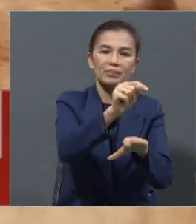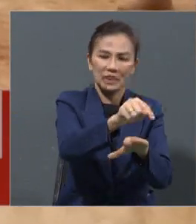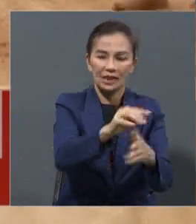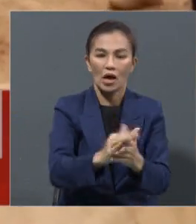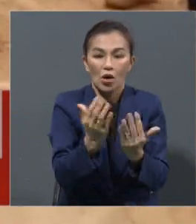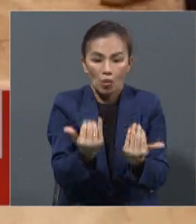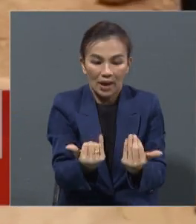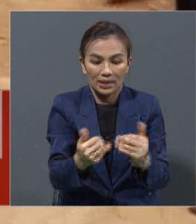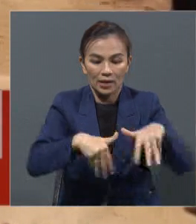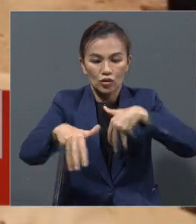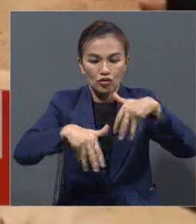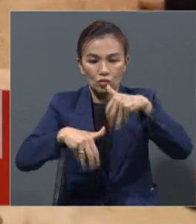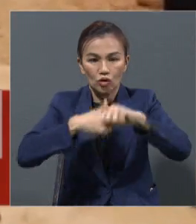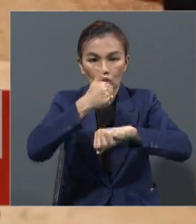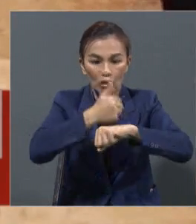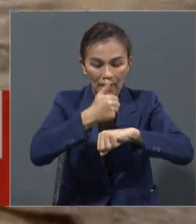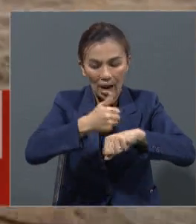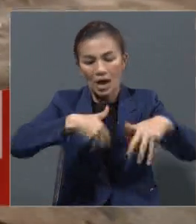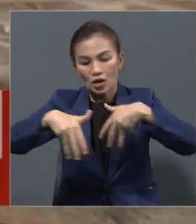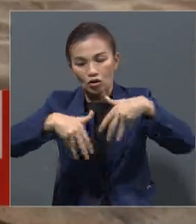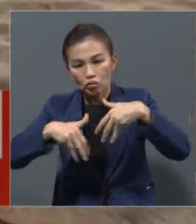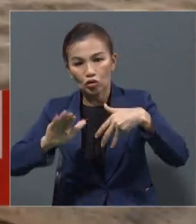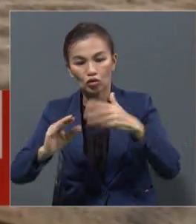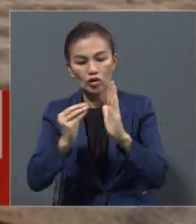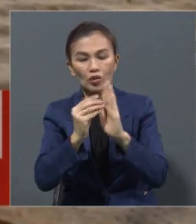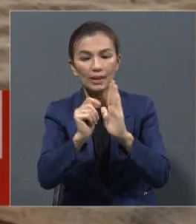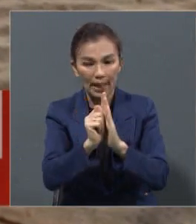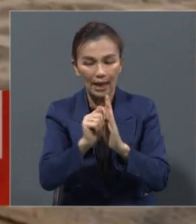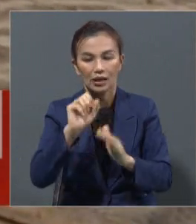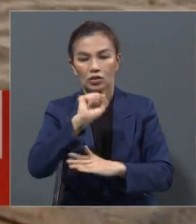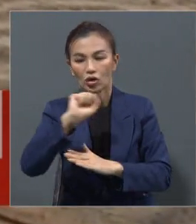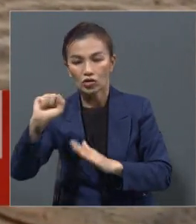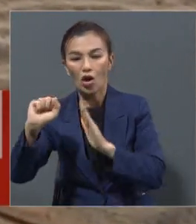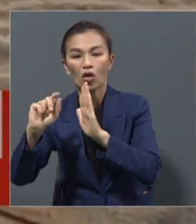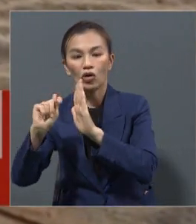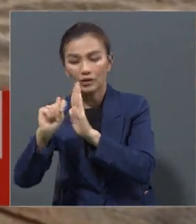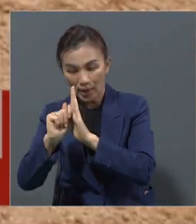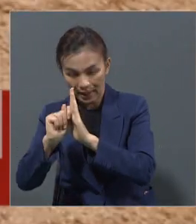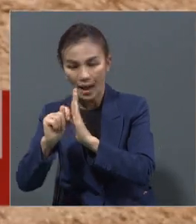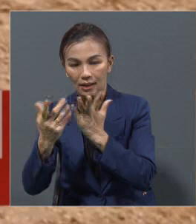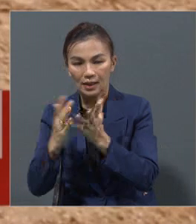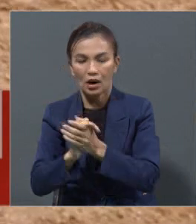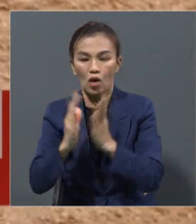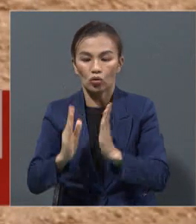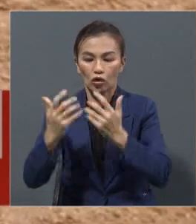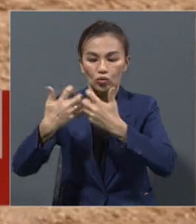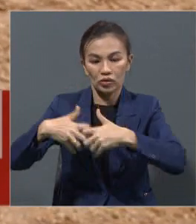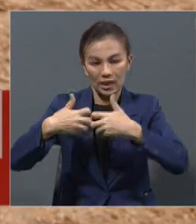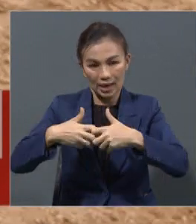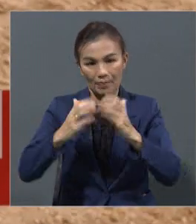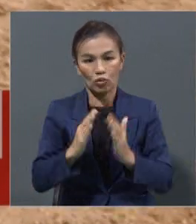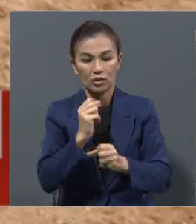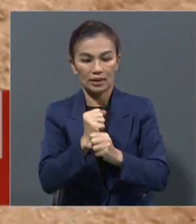ชาวบ้านที่ตำบลหนองบัวใต้อำเภอเมืองตากสสตากเขต 1นะครับวิศวกรผู้แทนจากกระทรวงอุตสาหกรรมแล้วก็เจ้าหน้าที่ของ